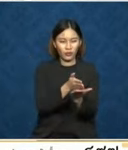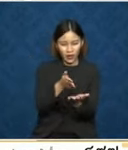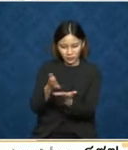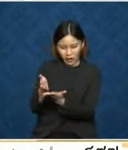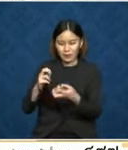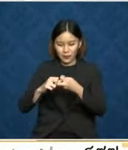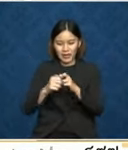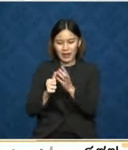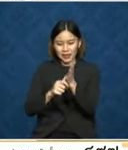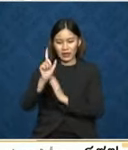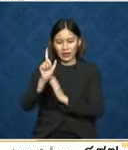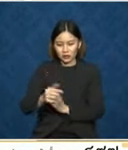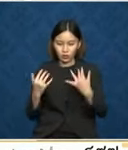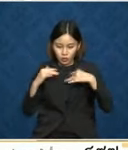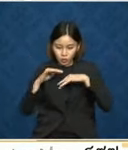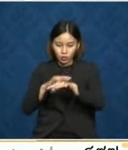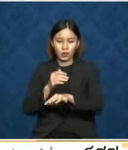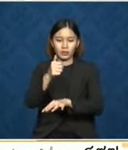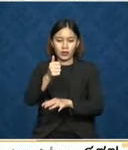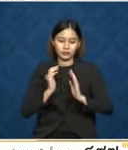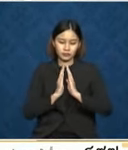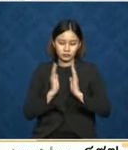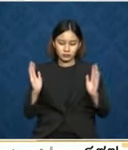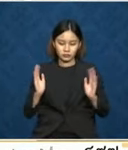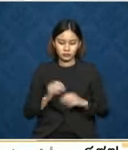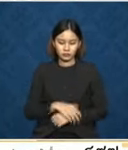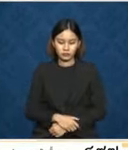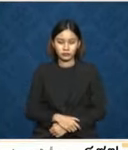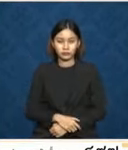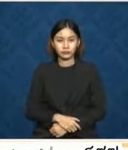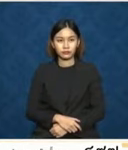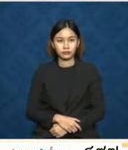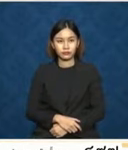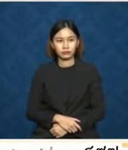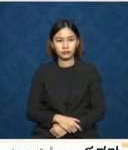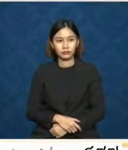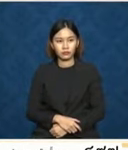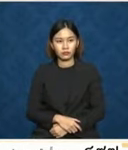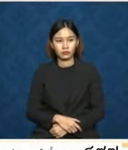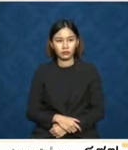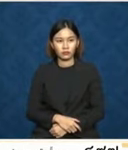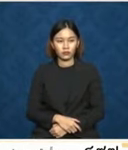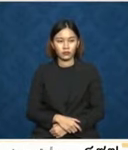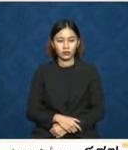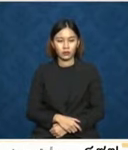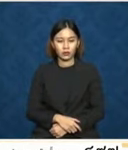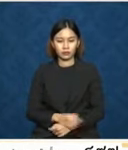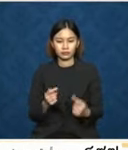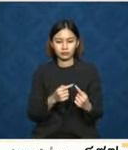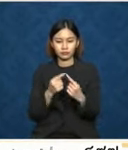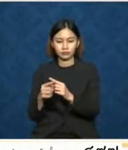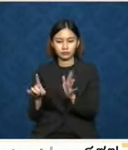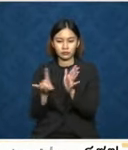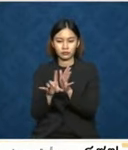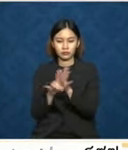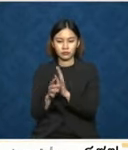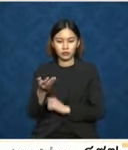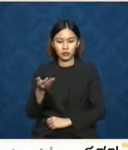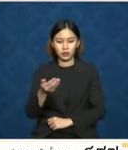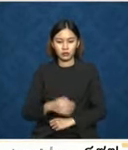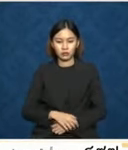ขอบคุณครับท่านประธานต่อไปท่านสุดท้ายนะครับคุณอดุยี